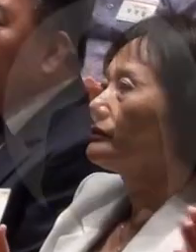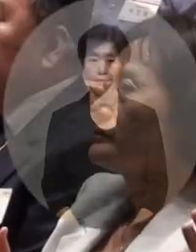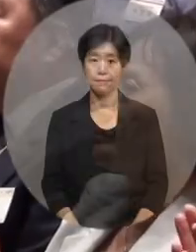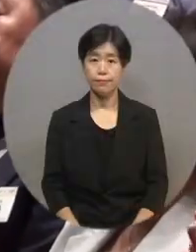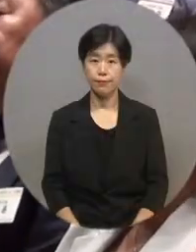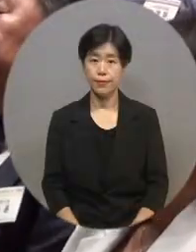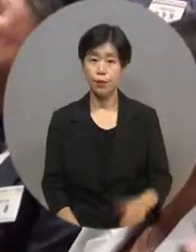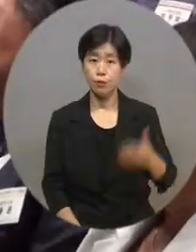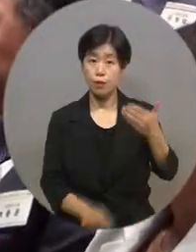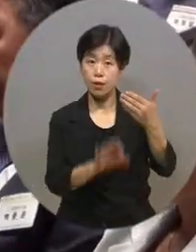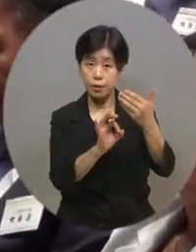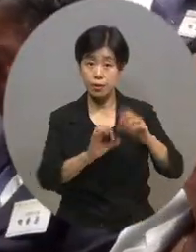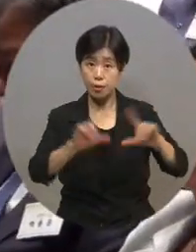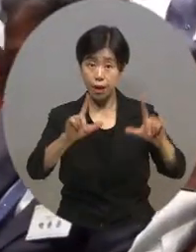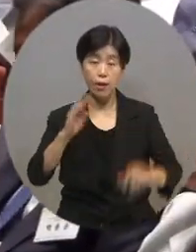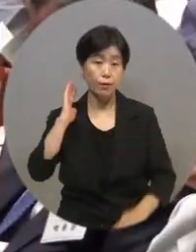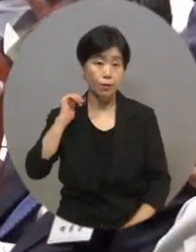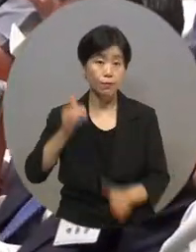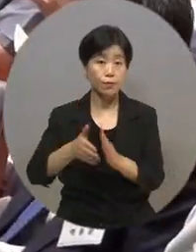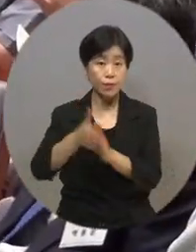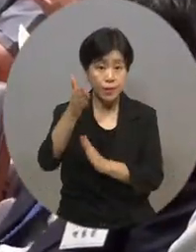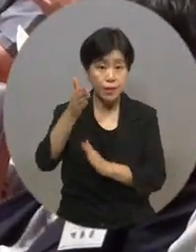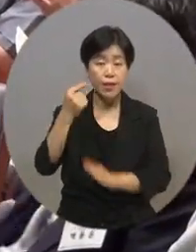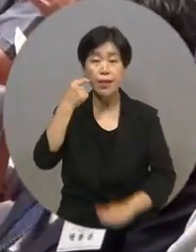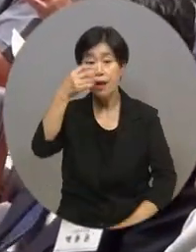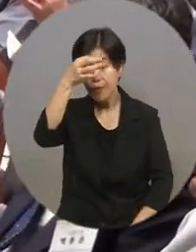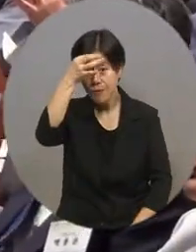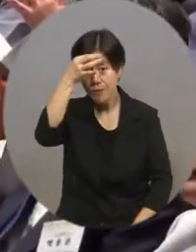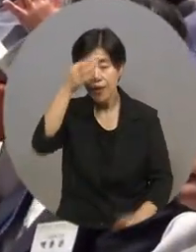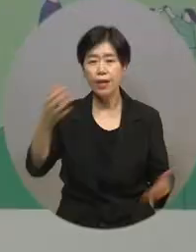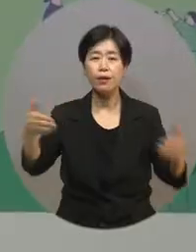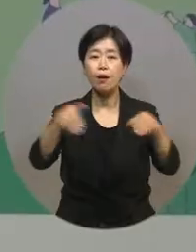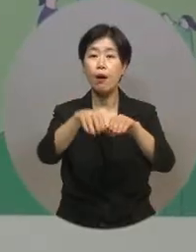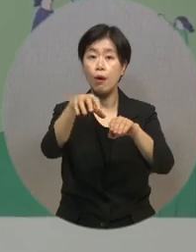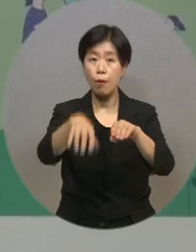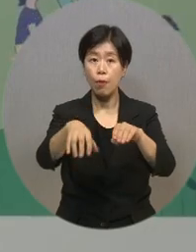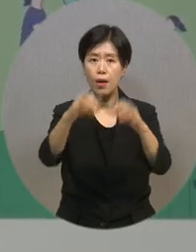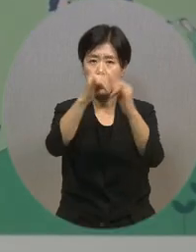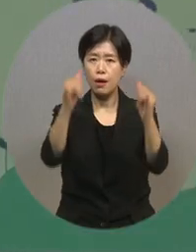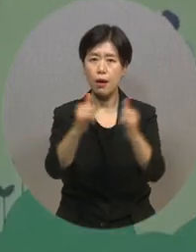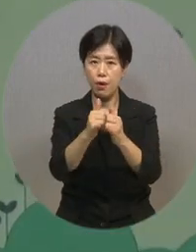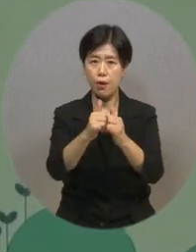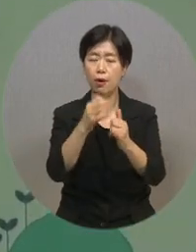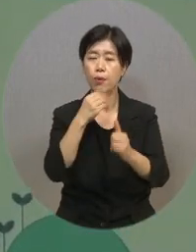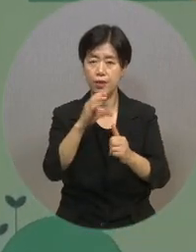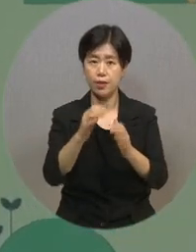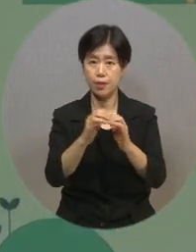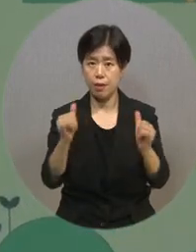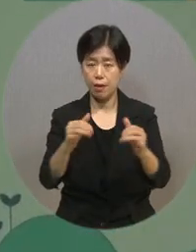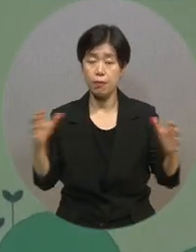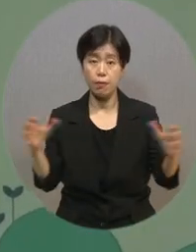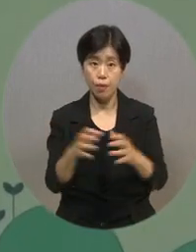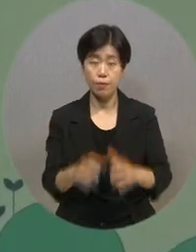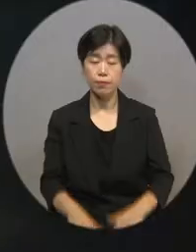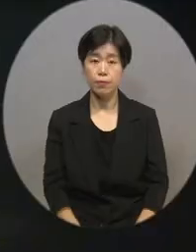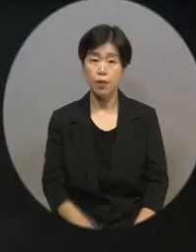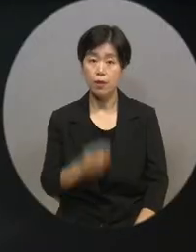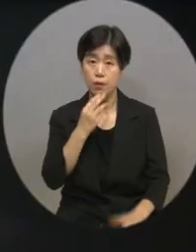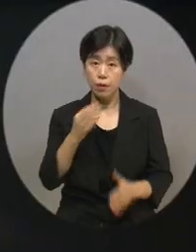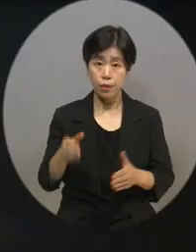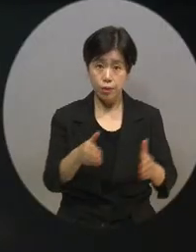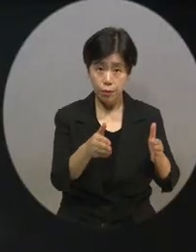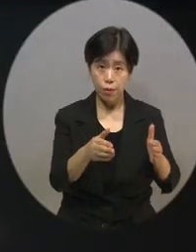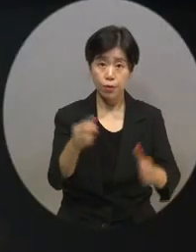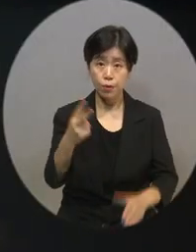지난 10일 의정부시 예술의 전당 대극장을 가득 메운 사회복지인. 이날은 경기도 사회복지협의회와